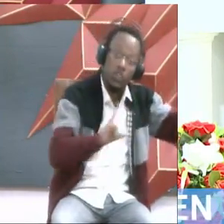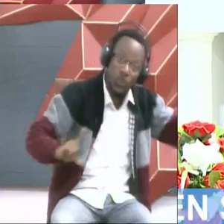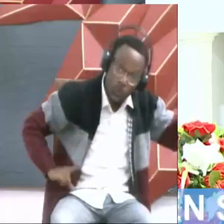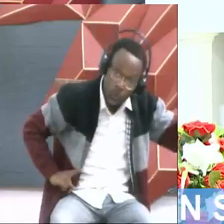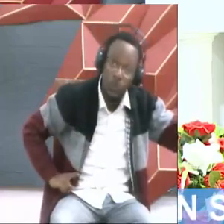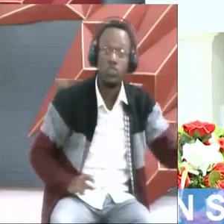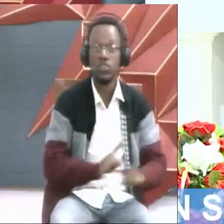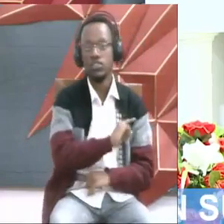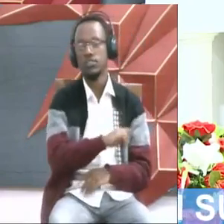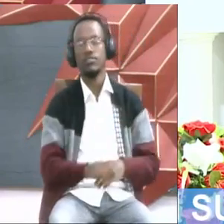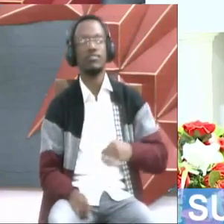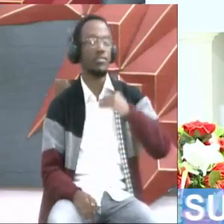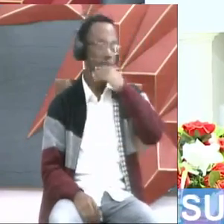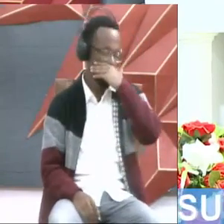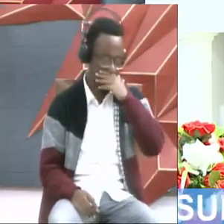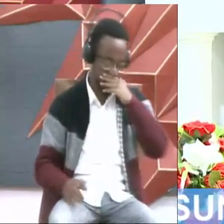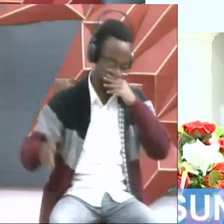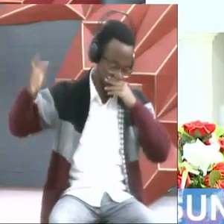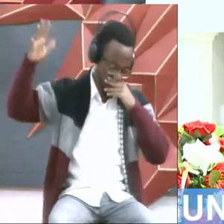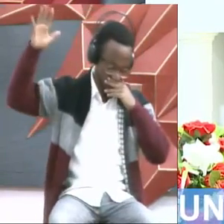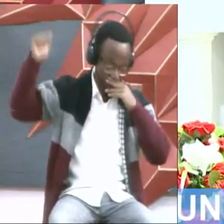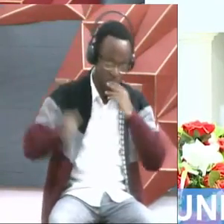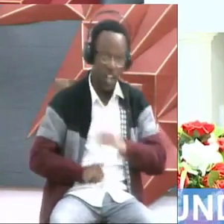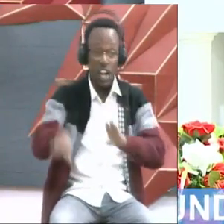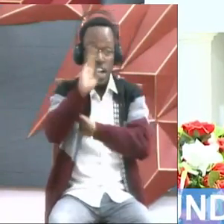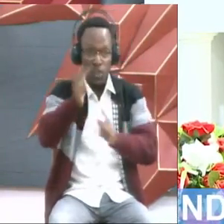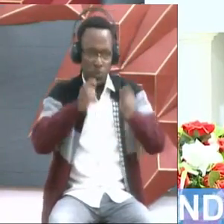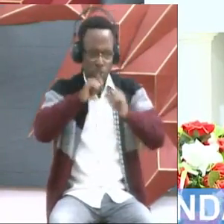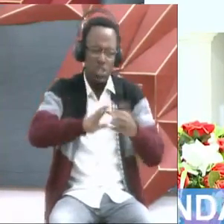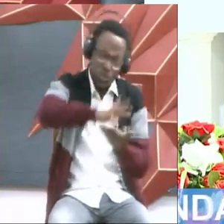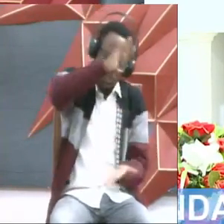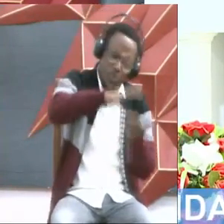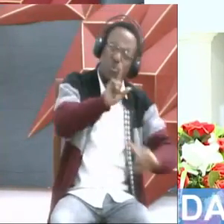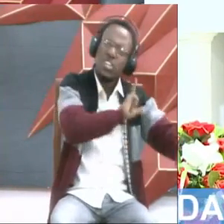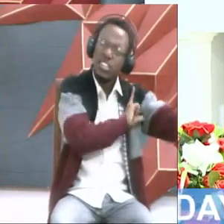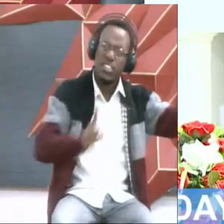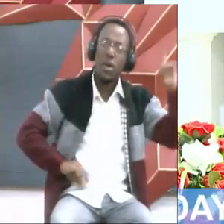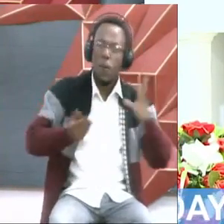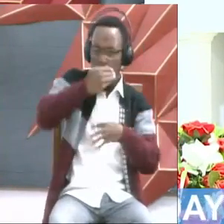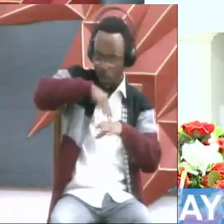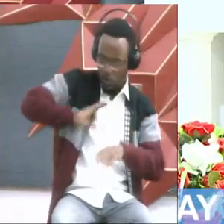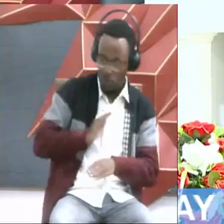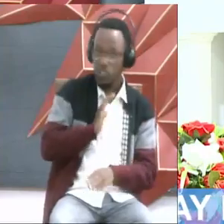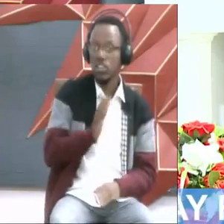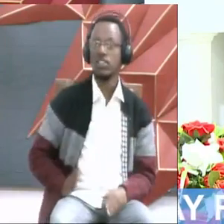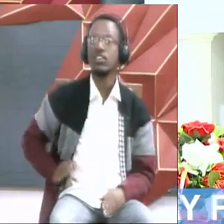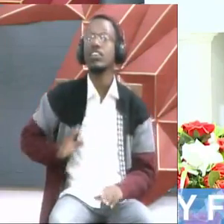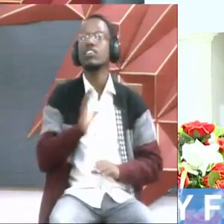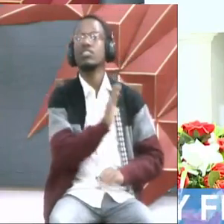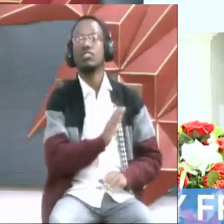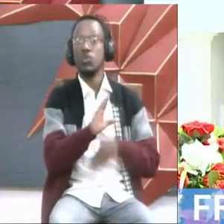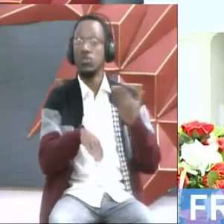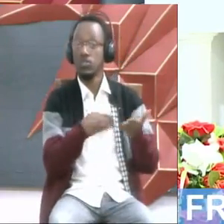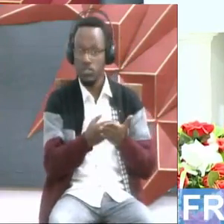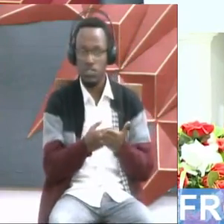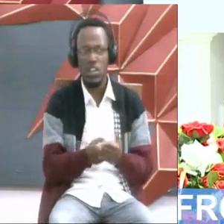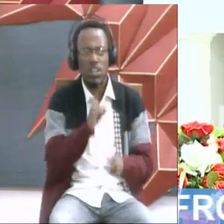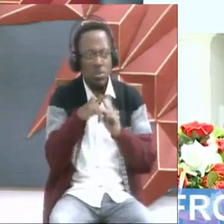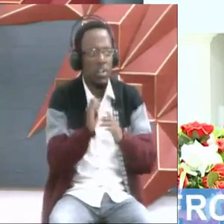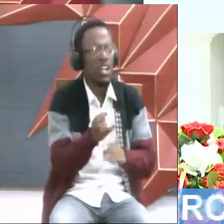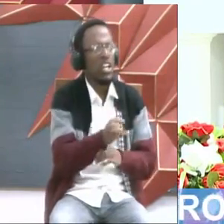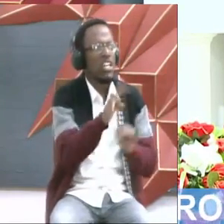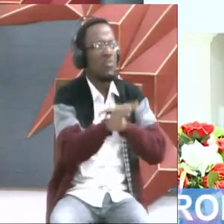n'ibyacu byose natwe ubwacu tumuheshe icyubahiro nimba yaribye